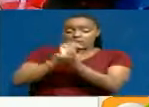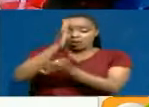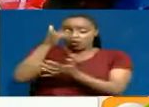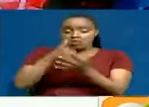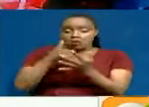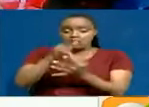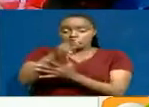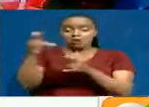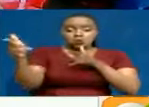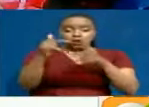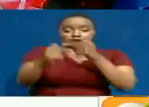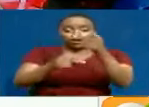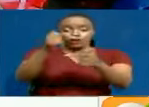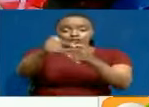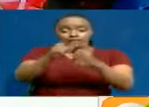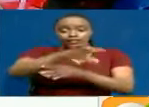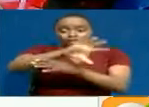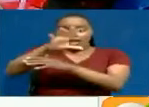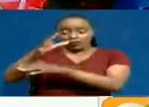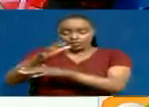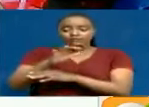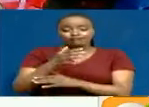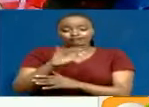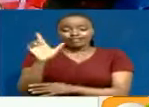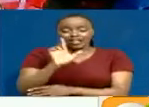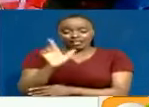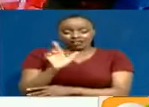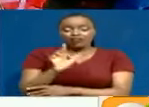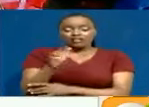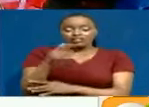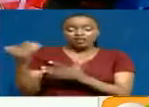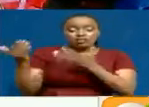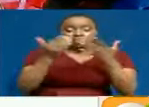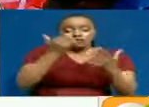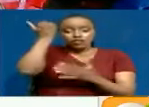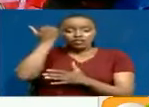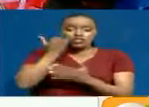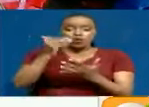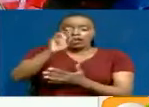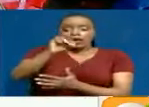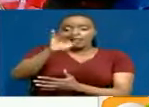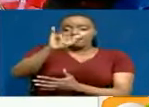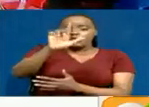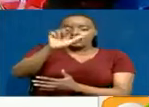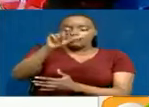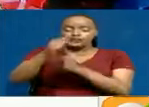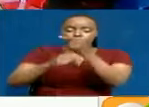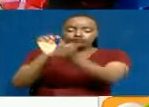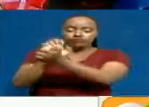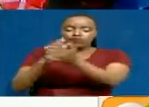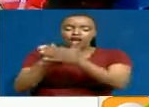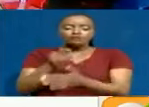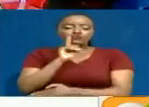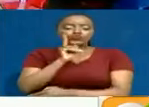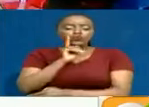madai ya kuhusika na machafuko yanayoendelea katika kaunti hiyo ya Laikipia. Lempurkel aliyefikishwa katika mahakama ya Milimani ataendelea kuzuiliwa hadi